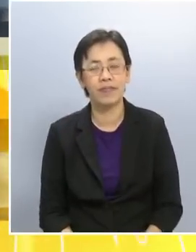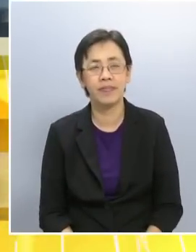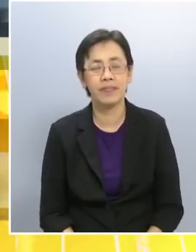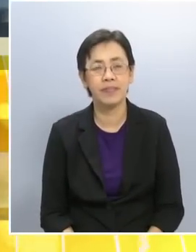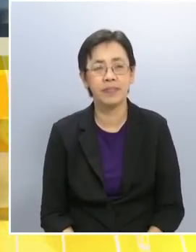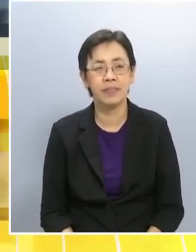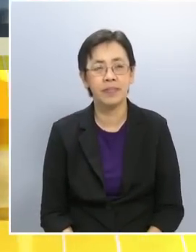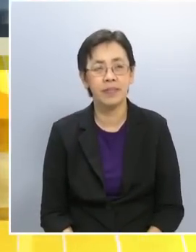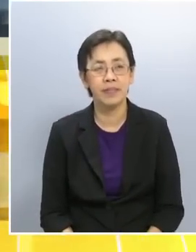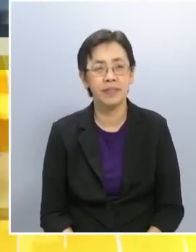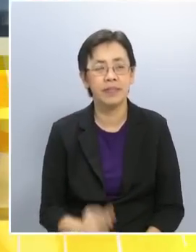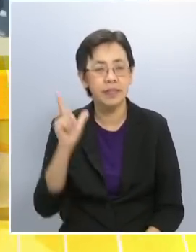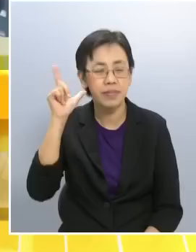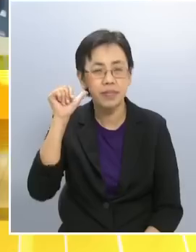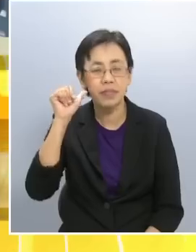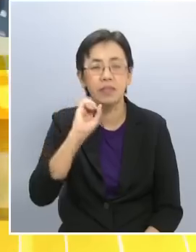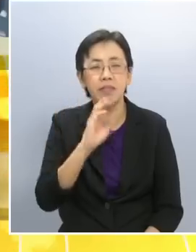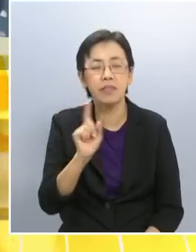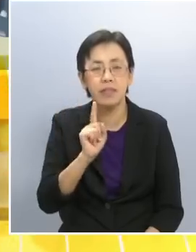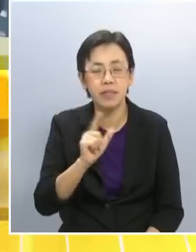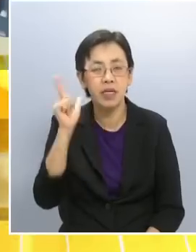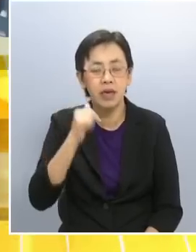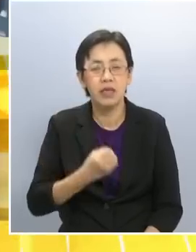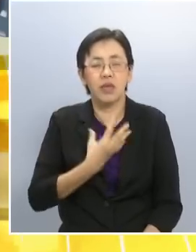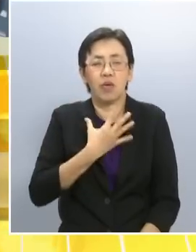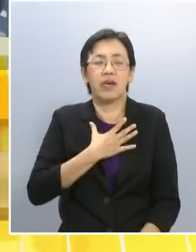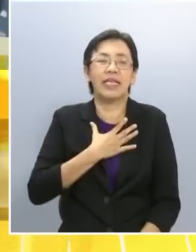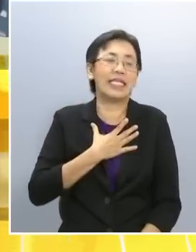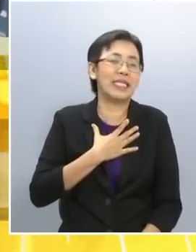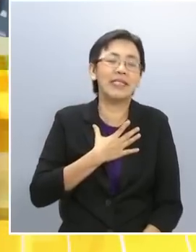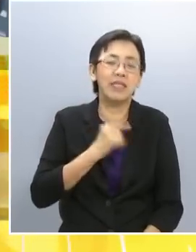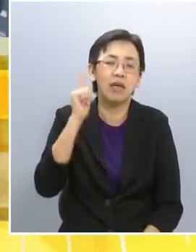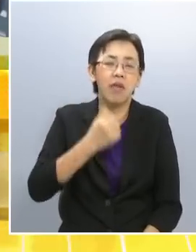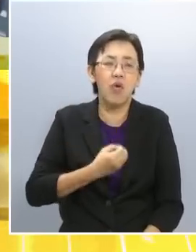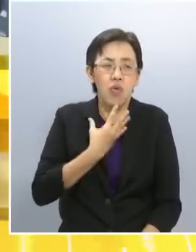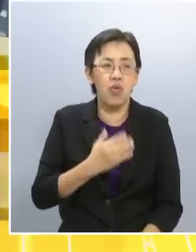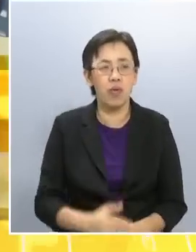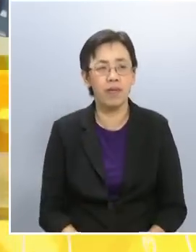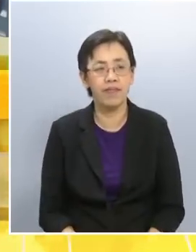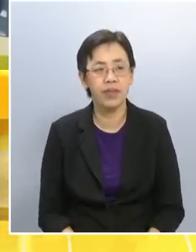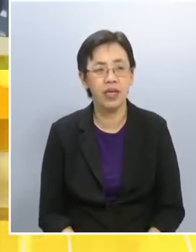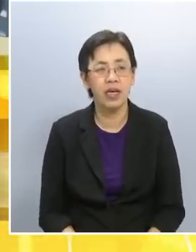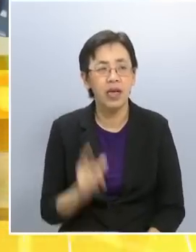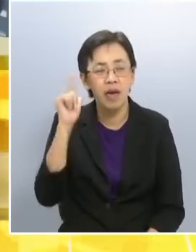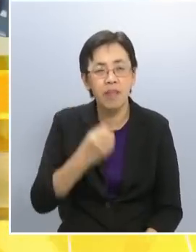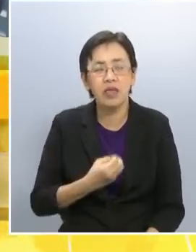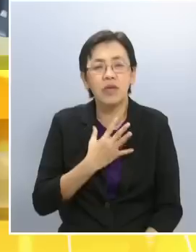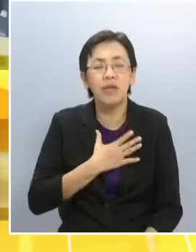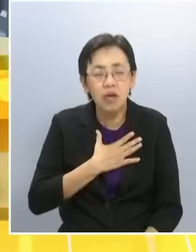ขณะที่แม่ของน้องบอกสั้นๆว่ายังช็อกและตกใจกับเหตุการณ์ที่เกิดขึ้นนะฮะ คุณแม่บอกว่าไม่ได้ติดใจกับสาเ